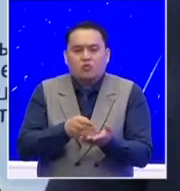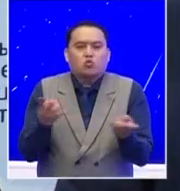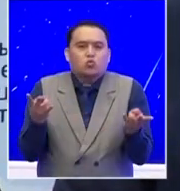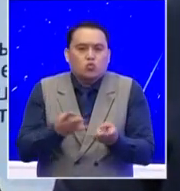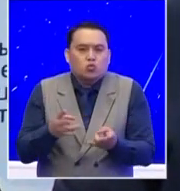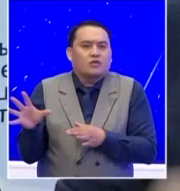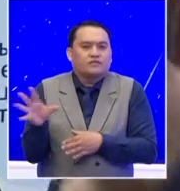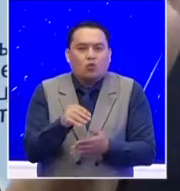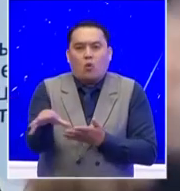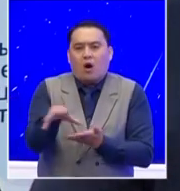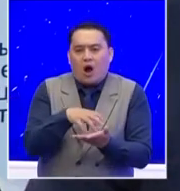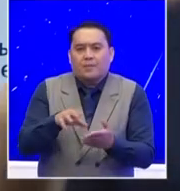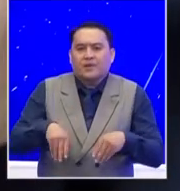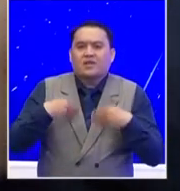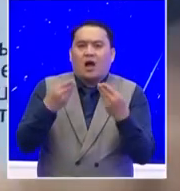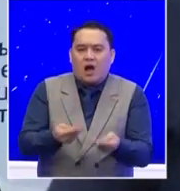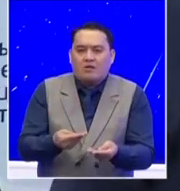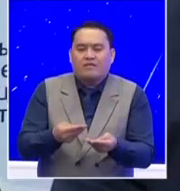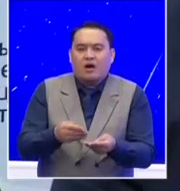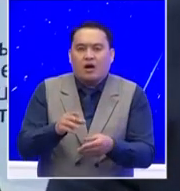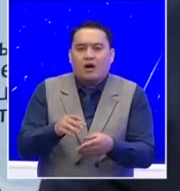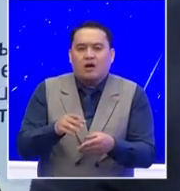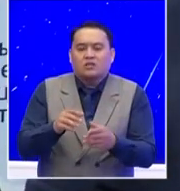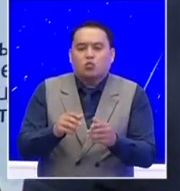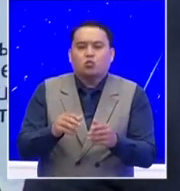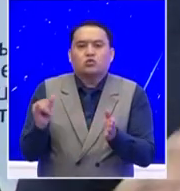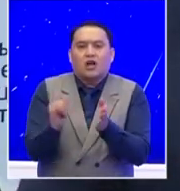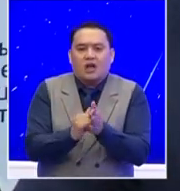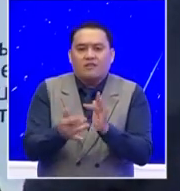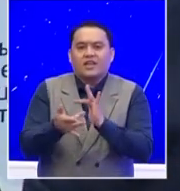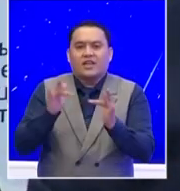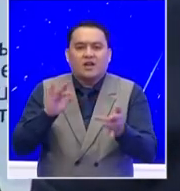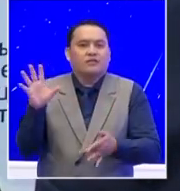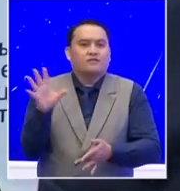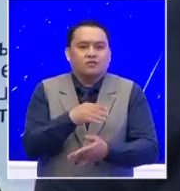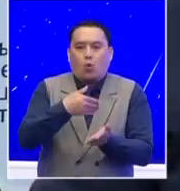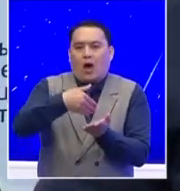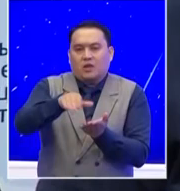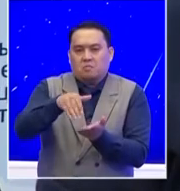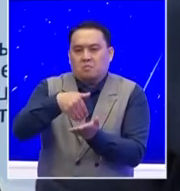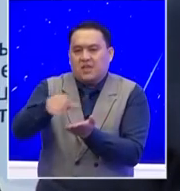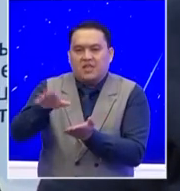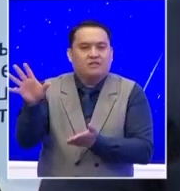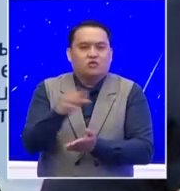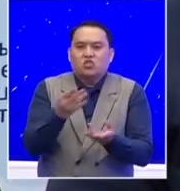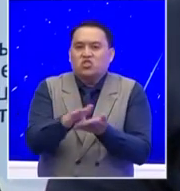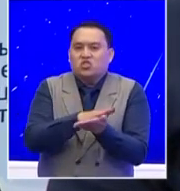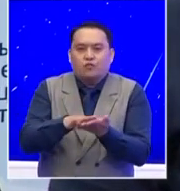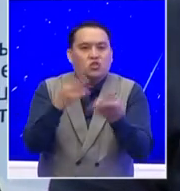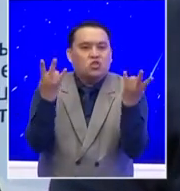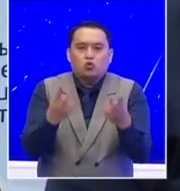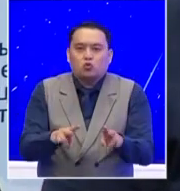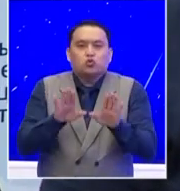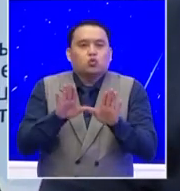дополнительно надо было сканировать, прилагать и файлом прикреплять к порталу. Сейчас все это отменили, ничего не надо. То, что